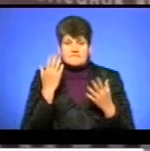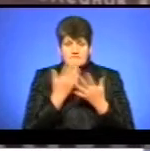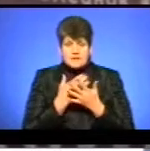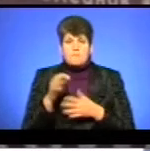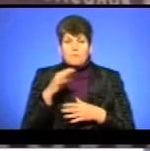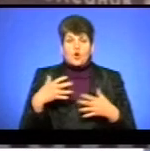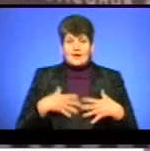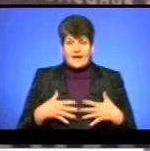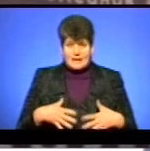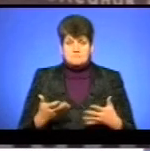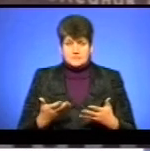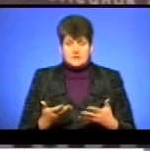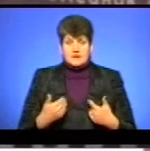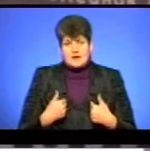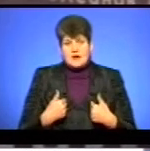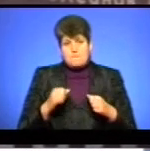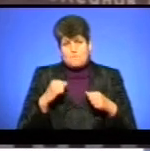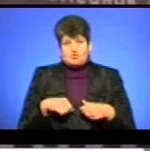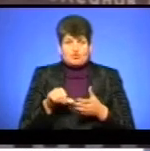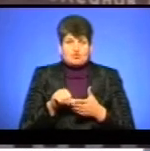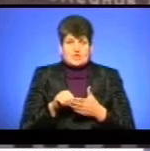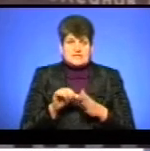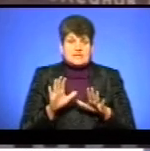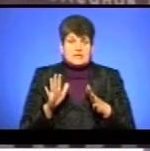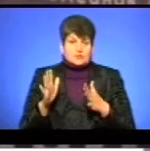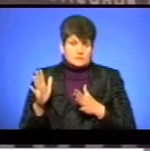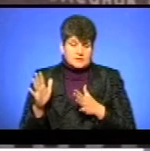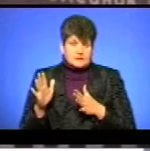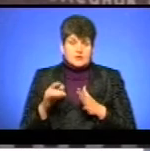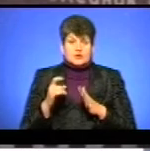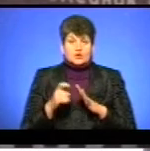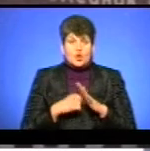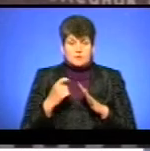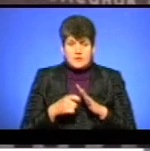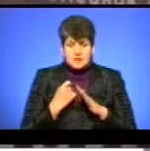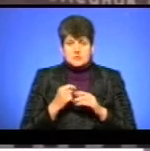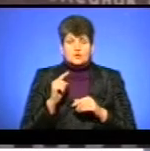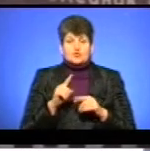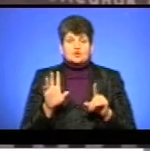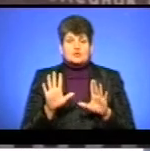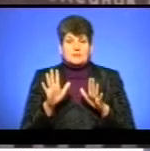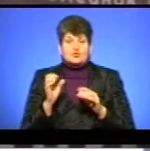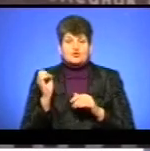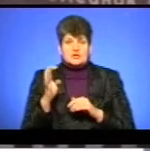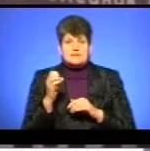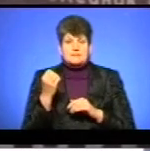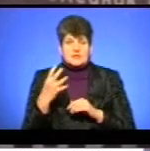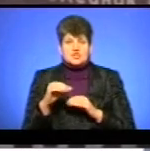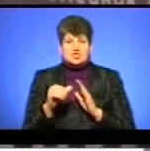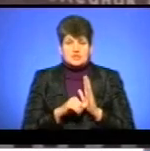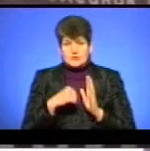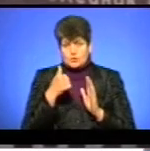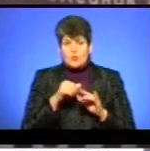але я можу як учасник событий Донбаса, то, що трапилось там 14, 15, 16 рок,